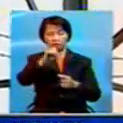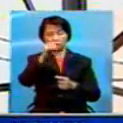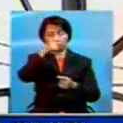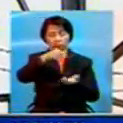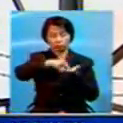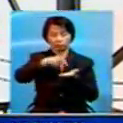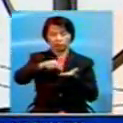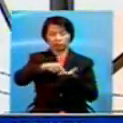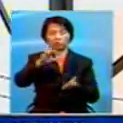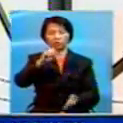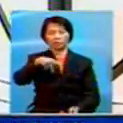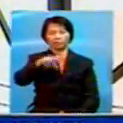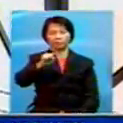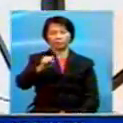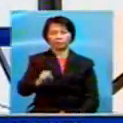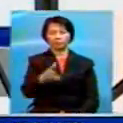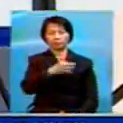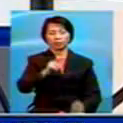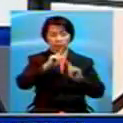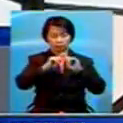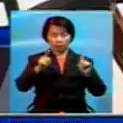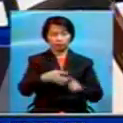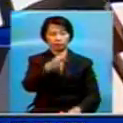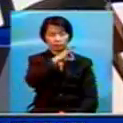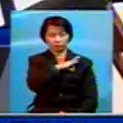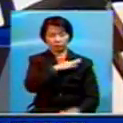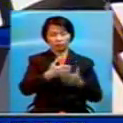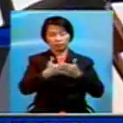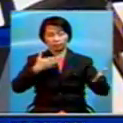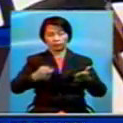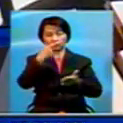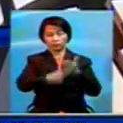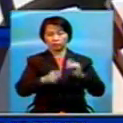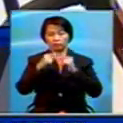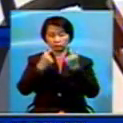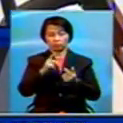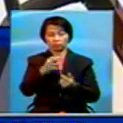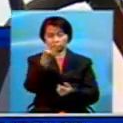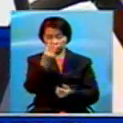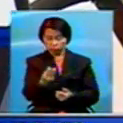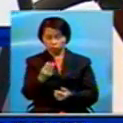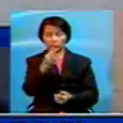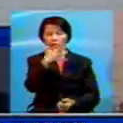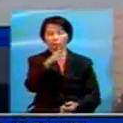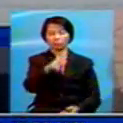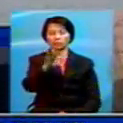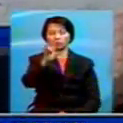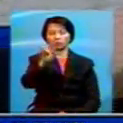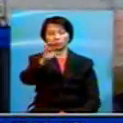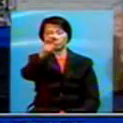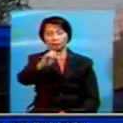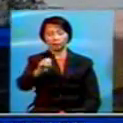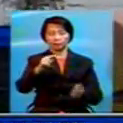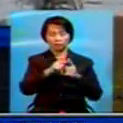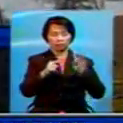perbelanjaan operasi bagaimanapun keuntungan sebelum Cukai kumpulan itu susut 15.8%